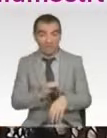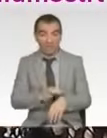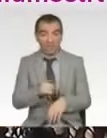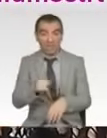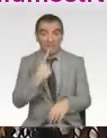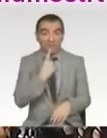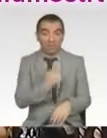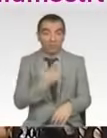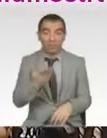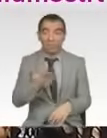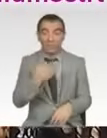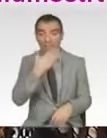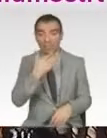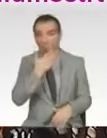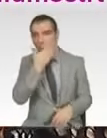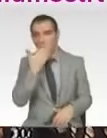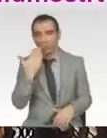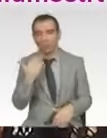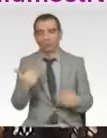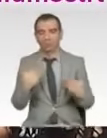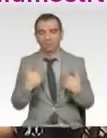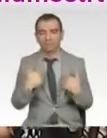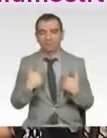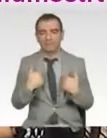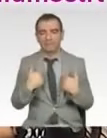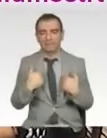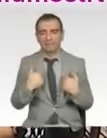işte diyoruz ya yani hani orucumuzu biz